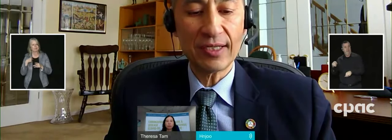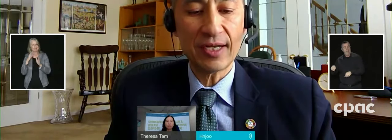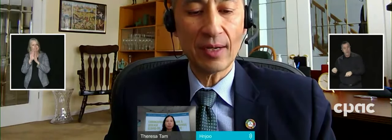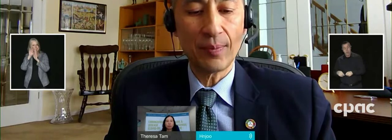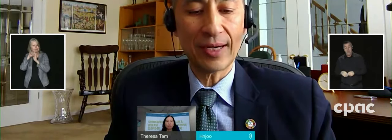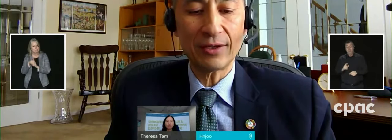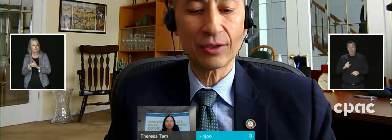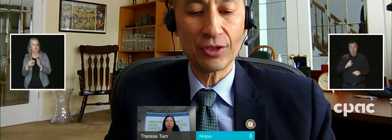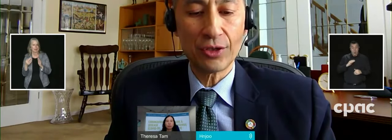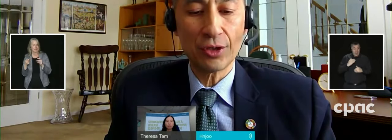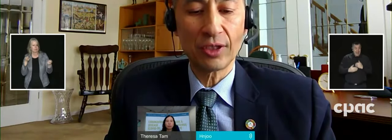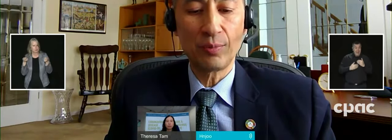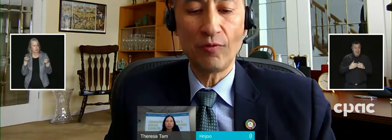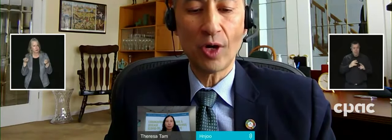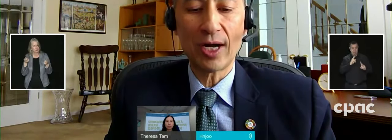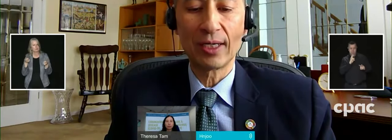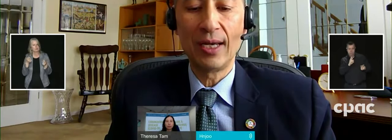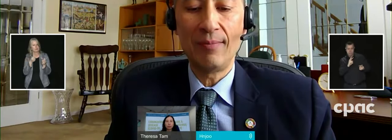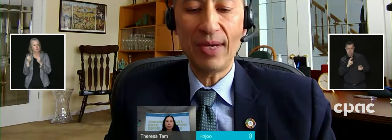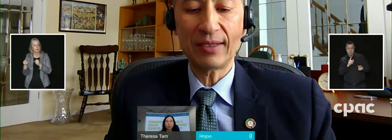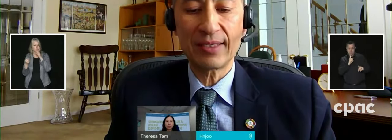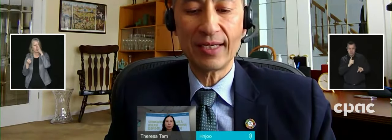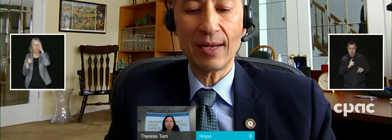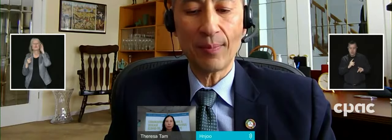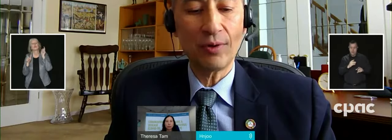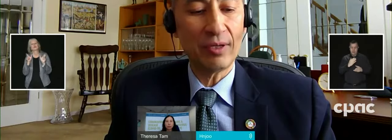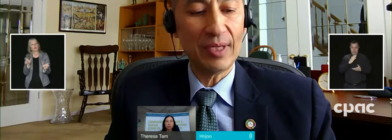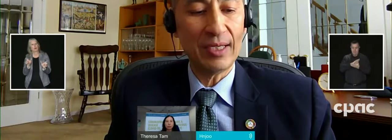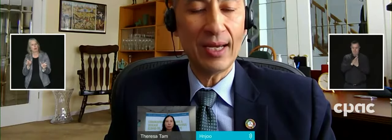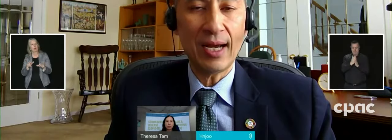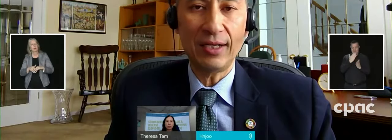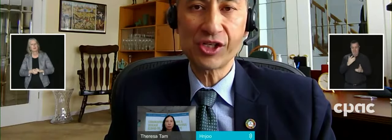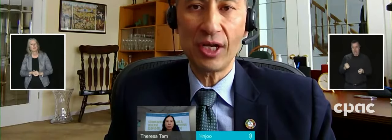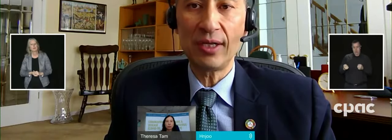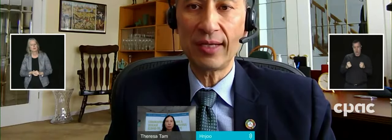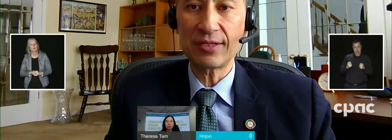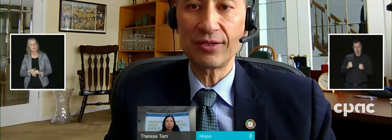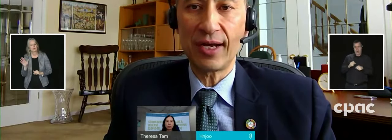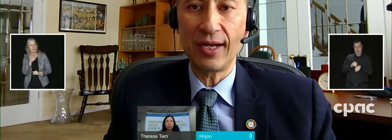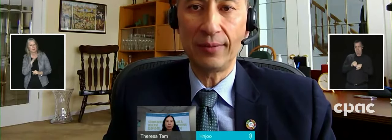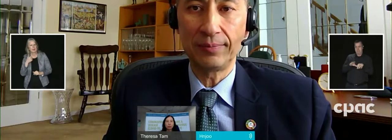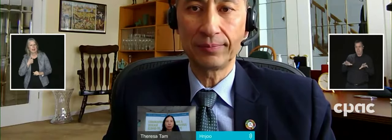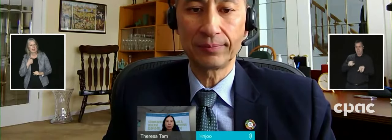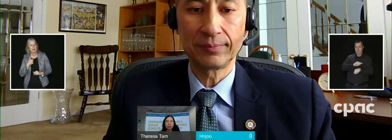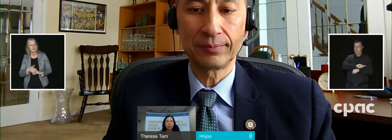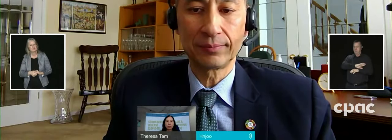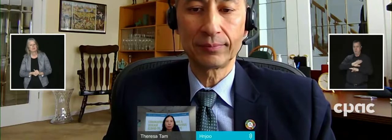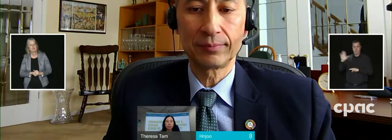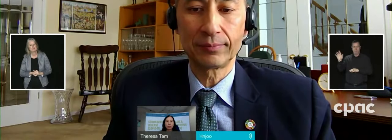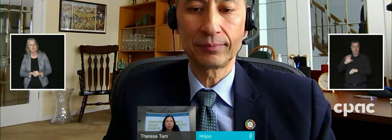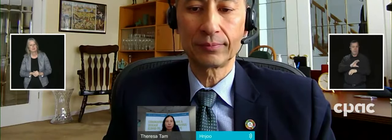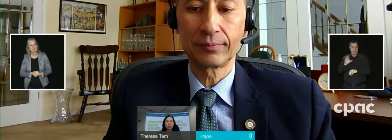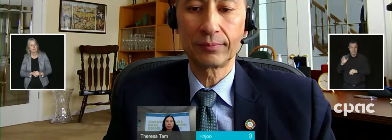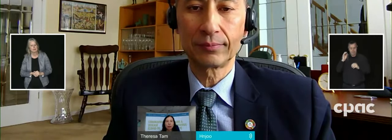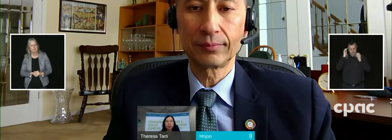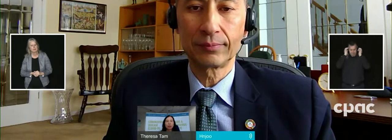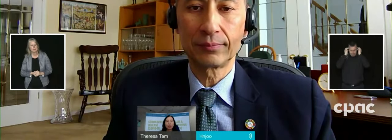sont nécessaires pour être sûr de pouvoir maîtriser la pandémie à l'échelle nationale.